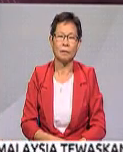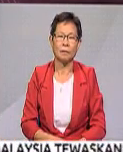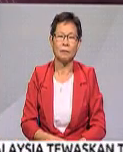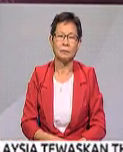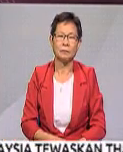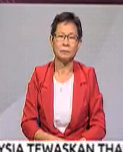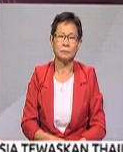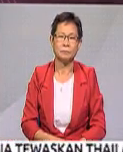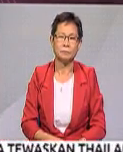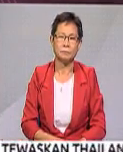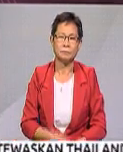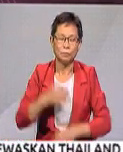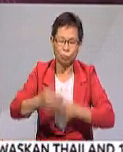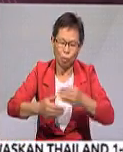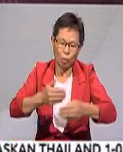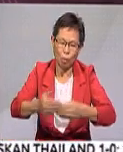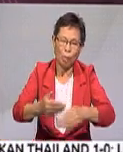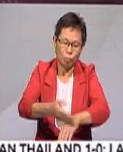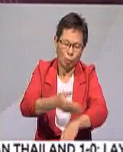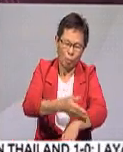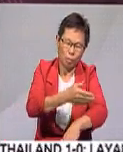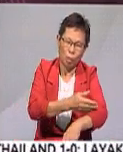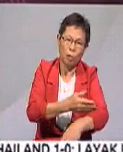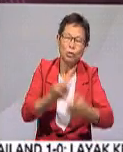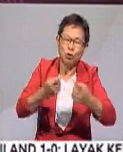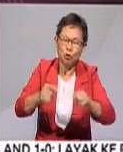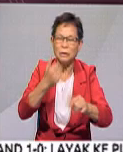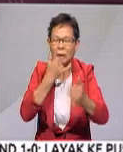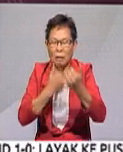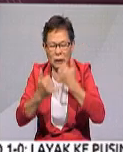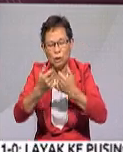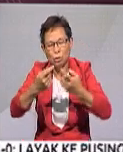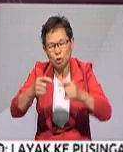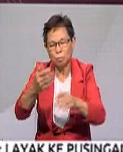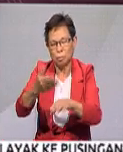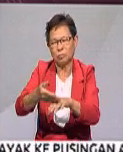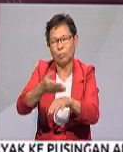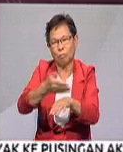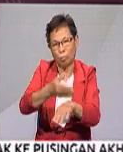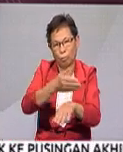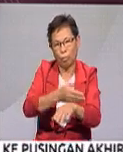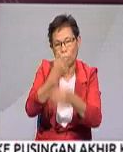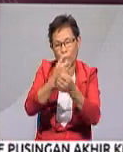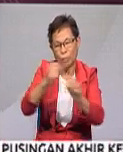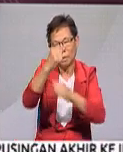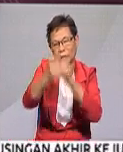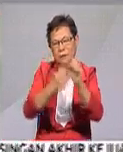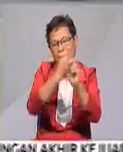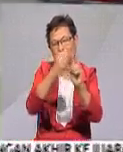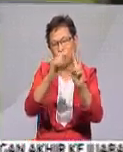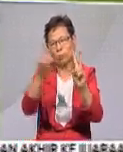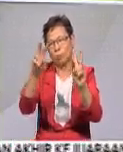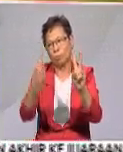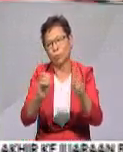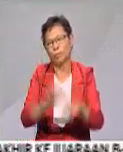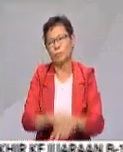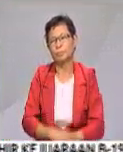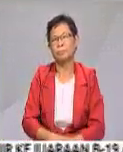Prestasi. So cuba baiki apa kesilapan lagi. So untuk persediaan untuk tahun depan.